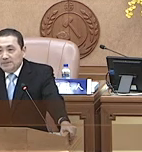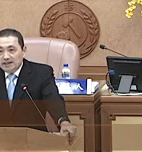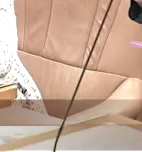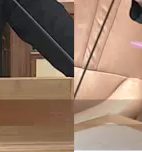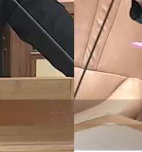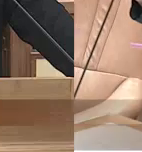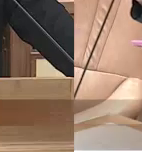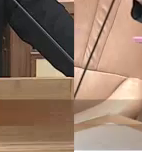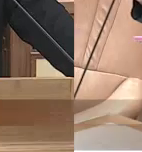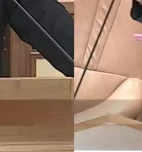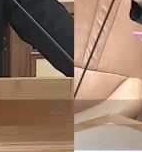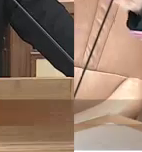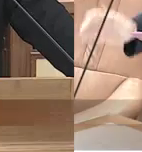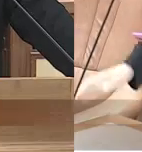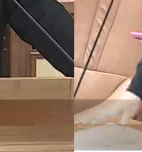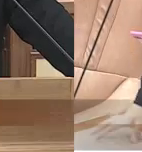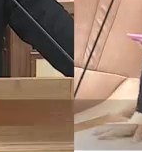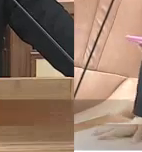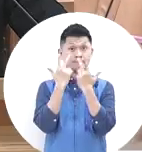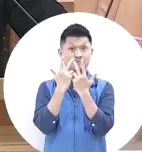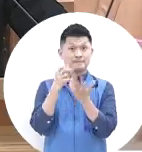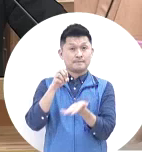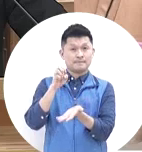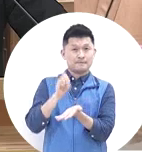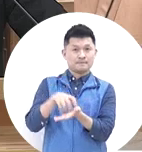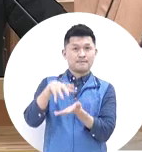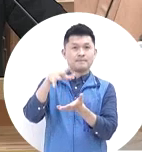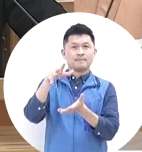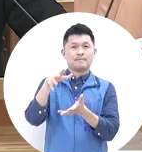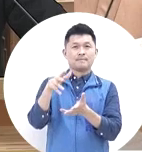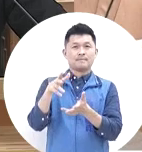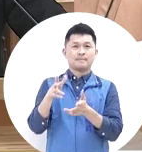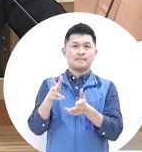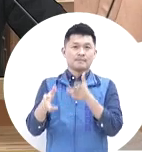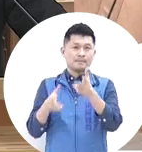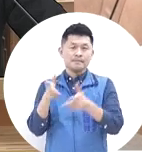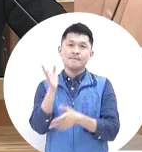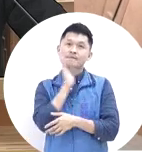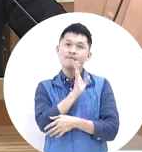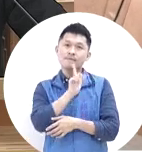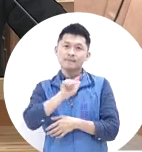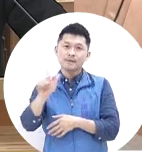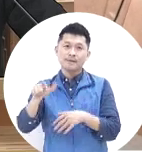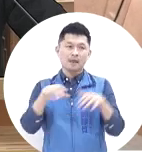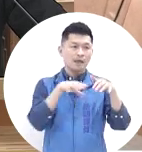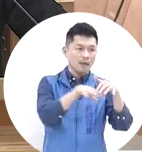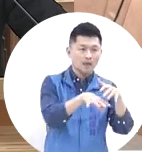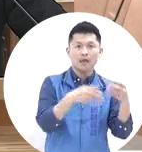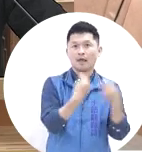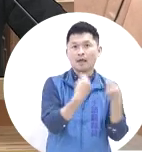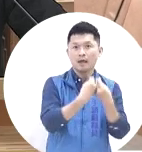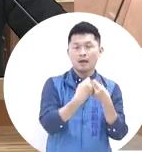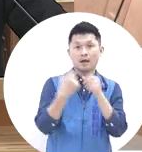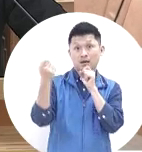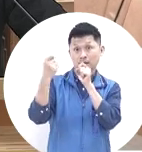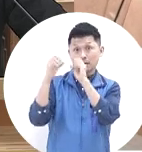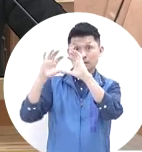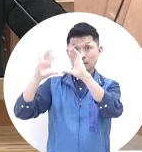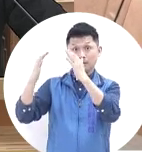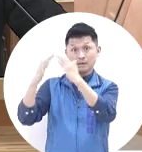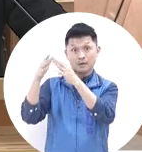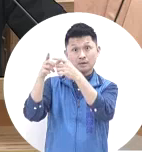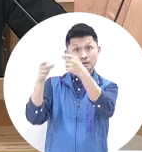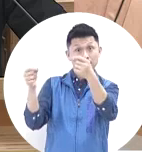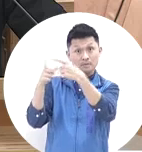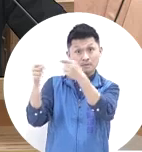西北市啊，光核废料都没有办法处理，又看到邻近国家日本